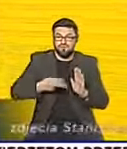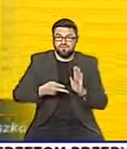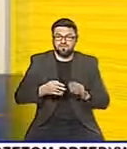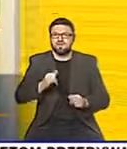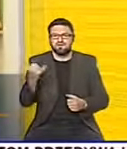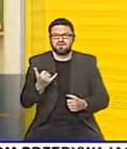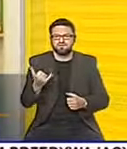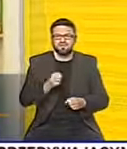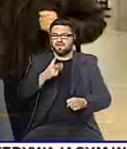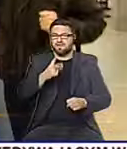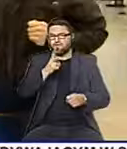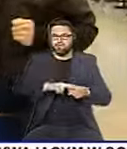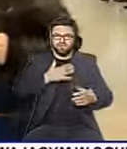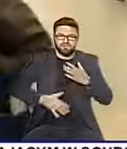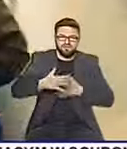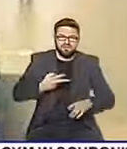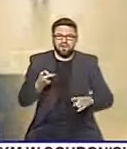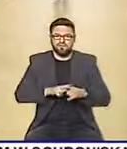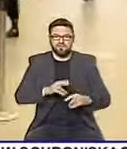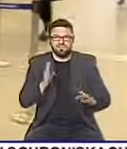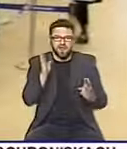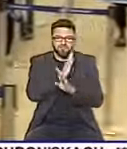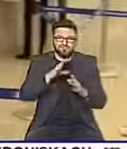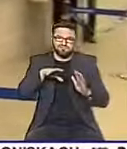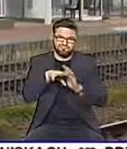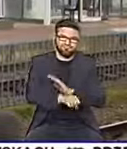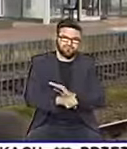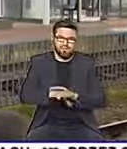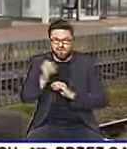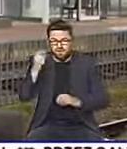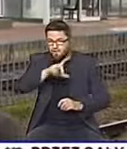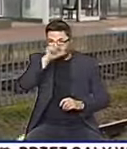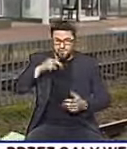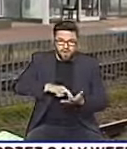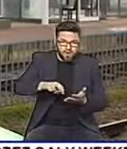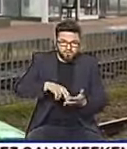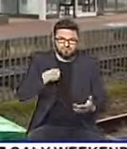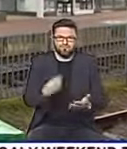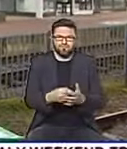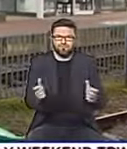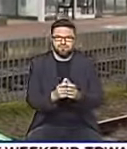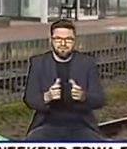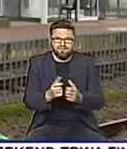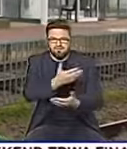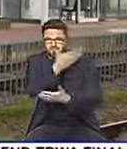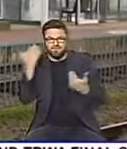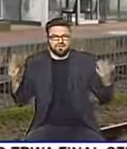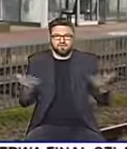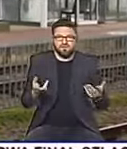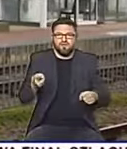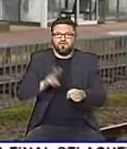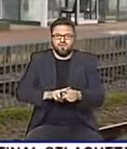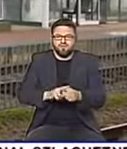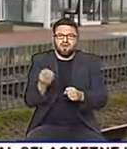to zwykle bywa, jednych cieszą, innym popsuły dzień od samego rana. Ludzie chodzą, zapłacili za bilety, nie wiedzą z